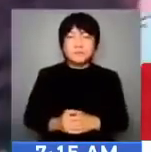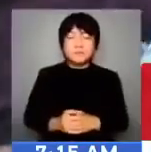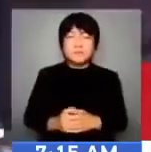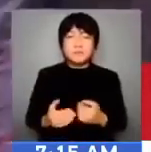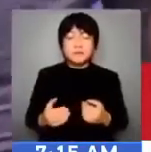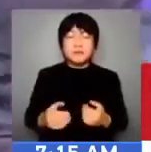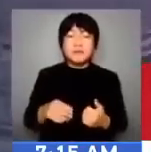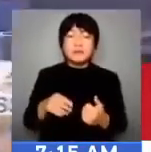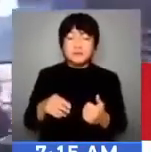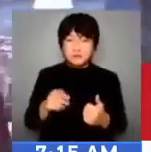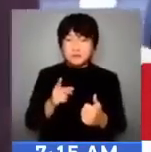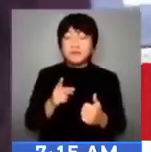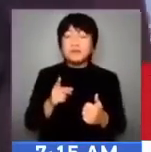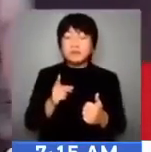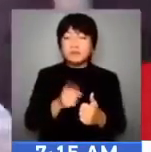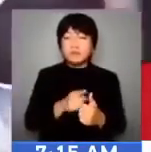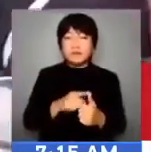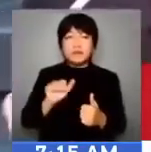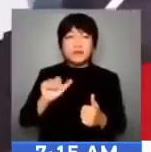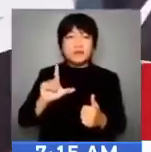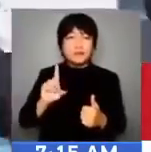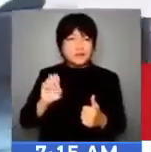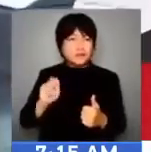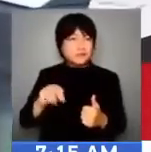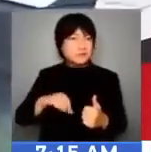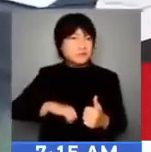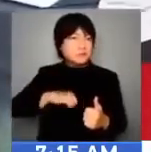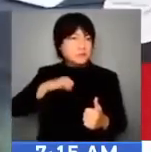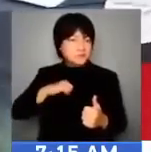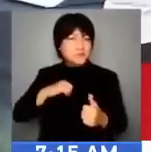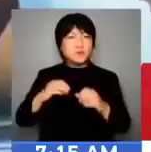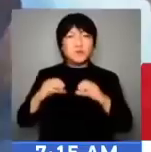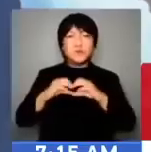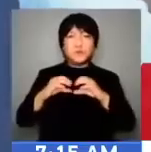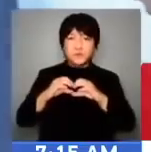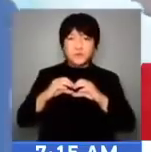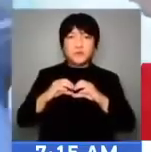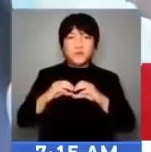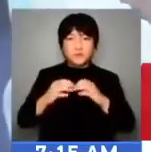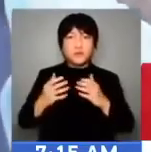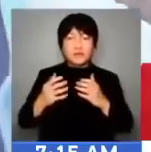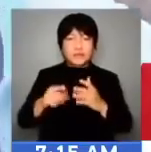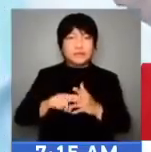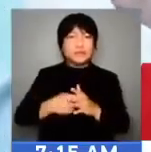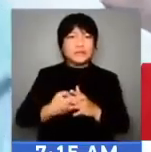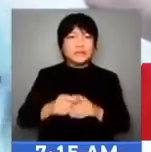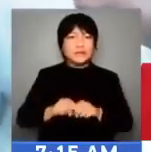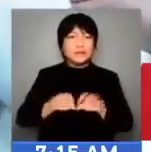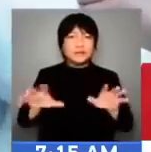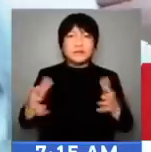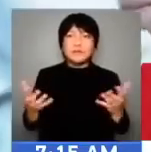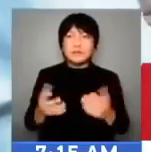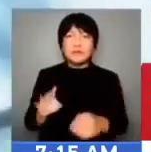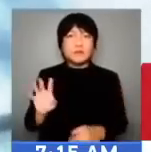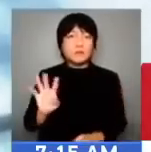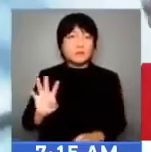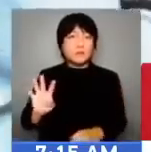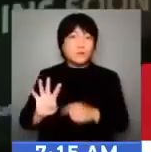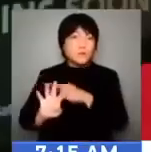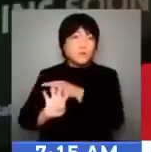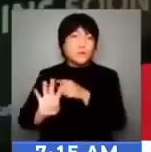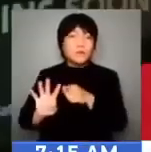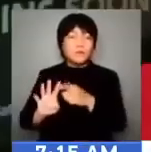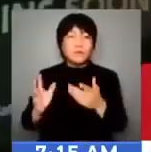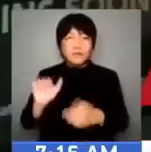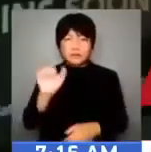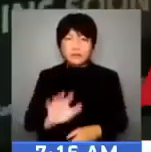very proud na ang GMA Network ang kauna-unahang magpapalabas ng Battle of the Judges sa Asia. Nakakilabot siya.